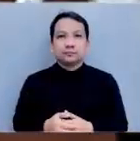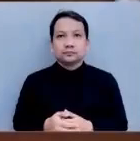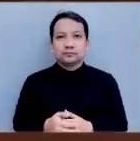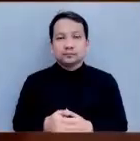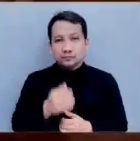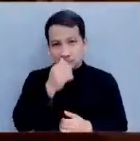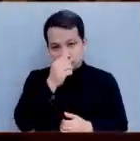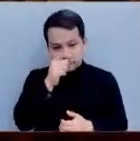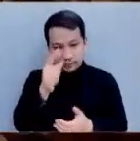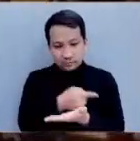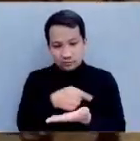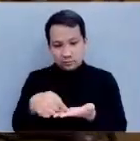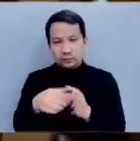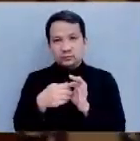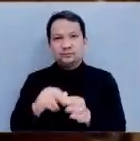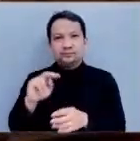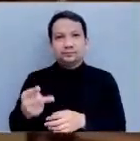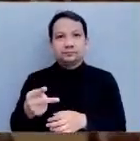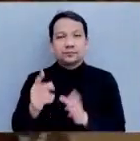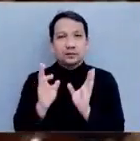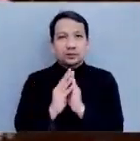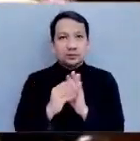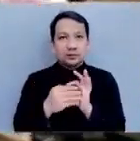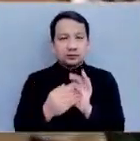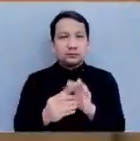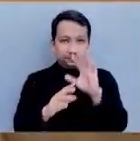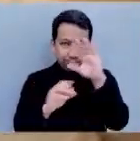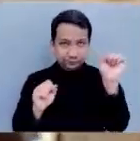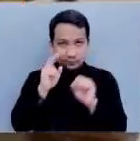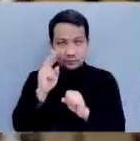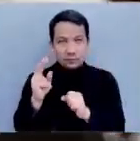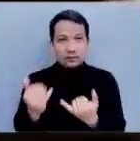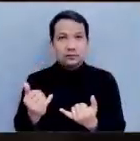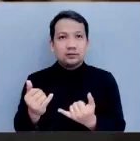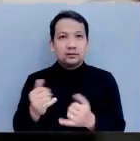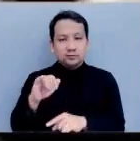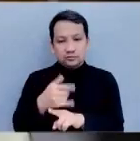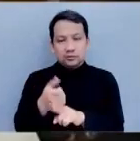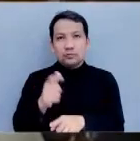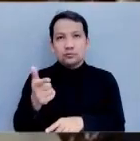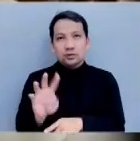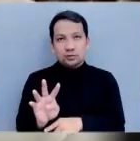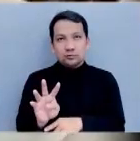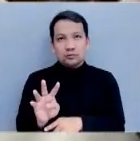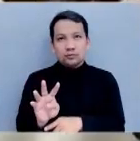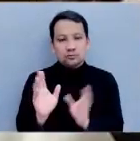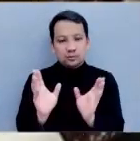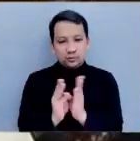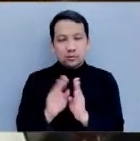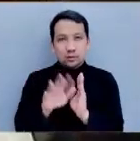Higit isang linggo bago ang ikalawang State of the Nation Address ni Pangulong Bongbong Marcos sa July 24, pinulong niya